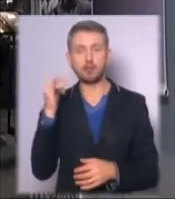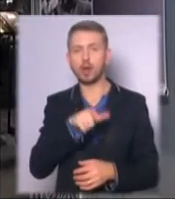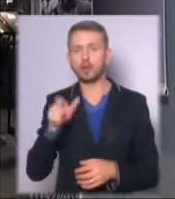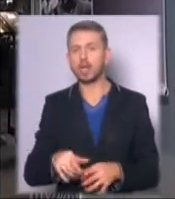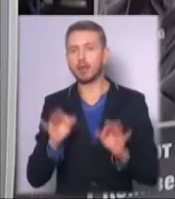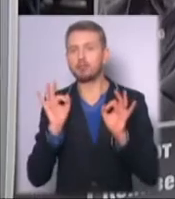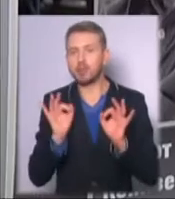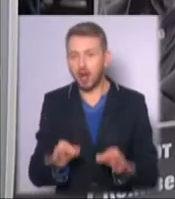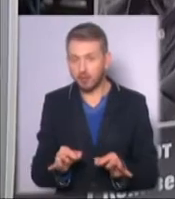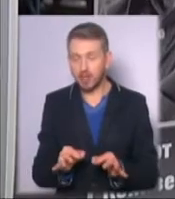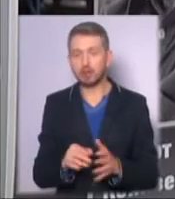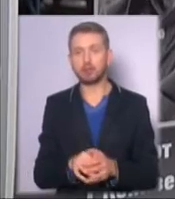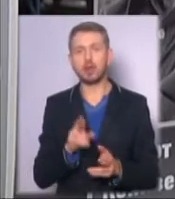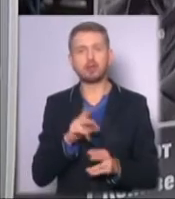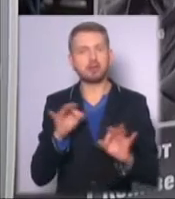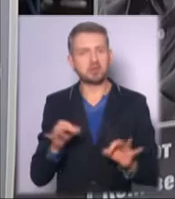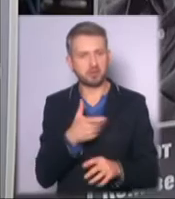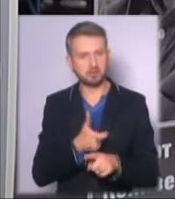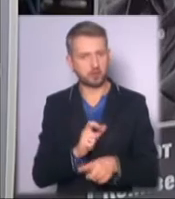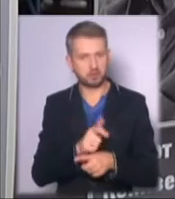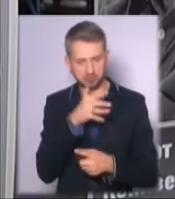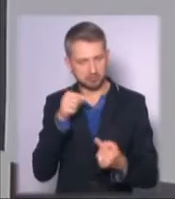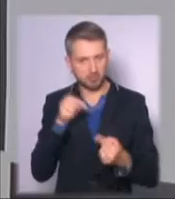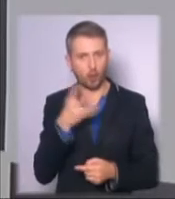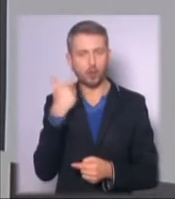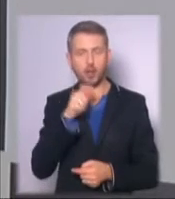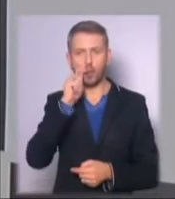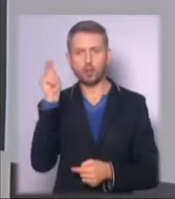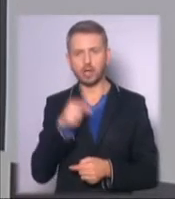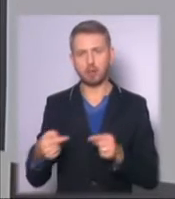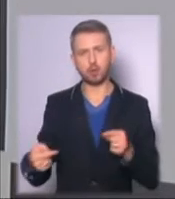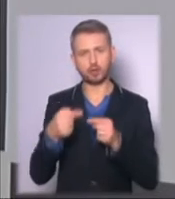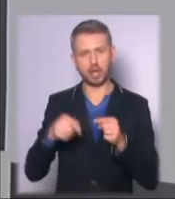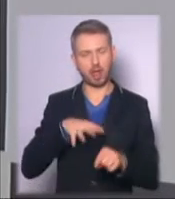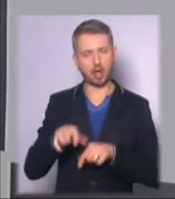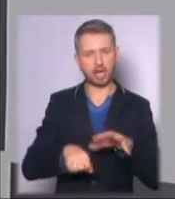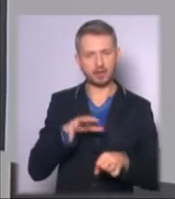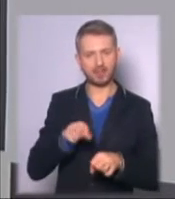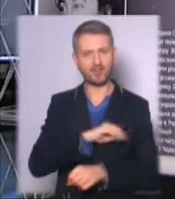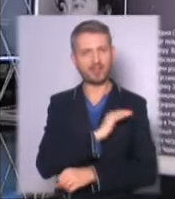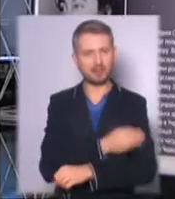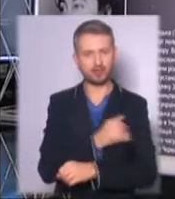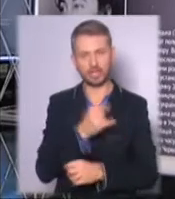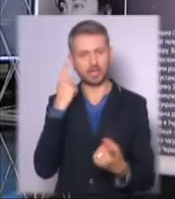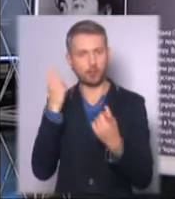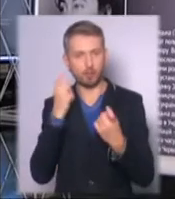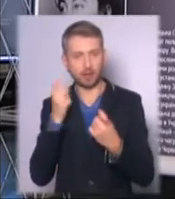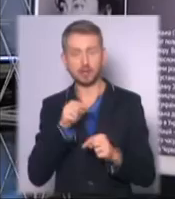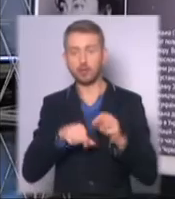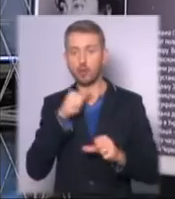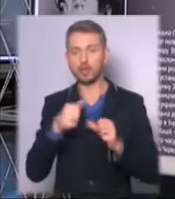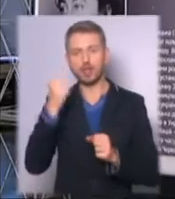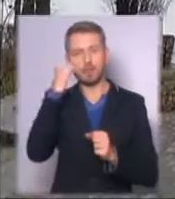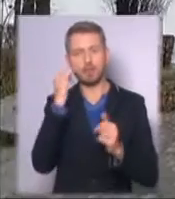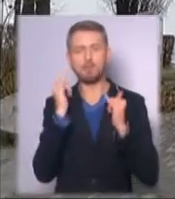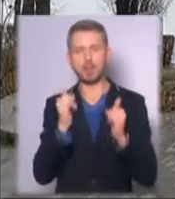наголошують дослідники, як ніколи на часі, коли Україні доводиться протистояти агресії – фізичній та інформаційній. Тому цьогорічні пам'ятні заходи до